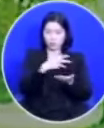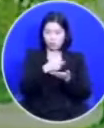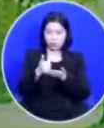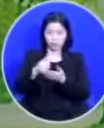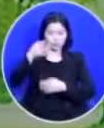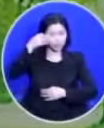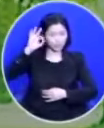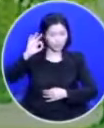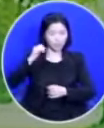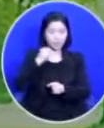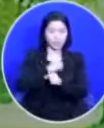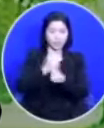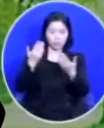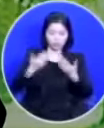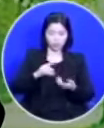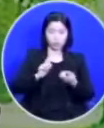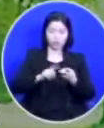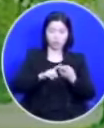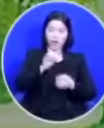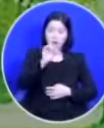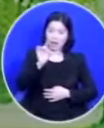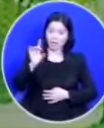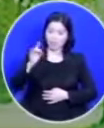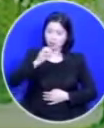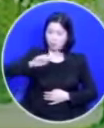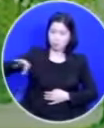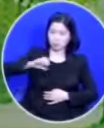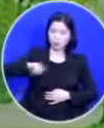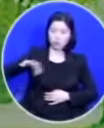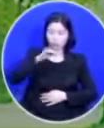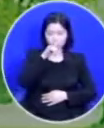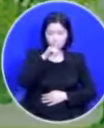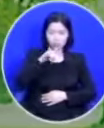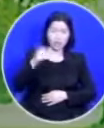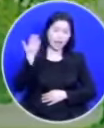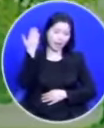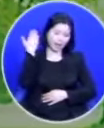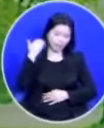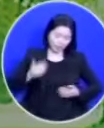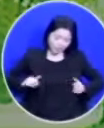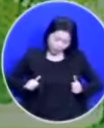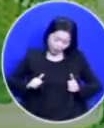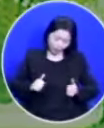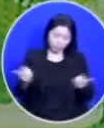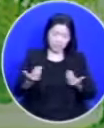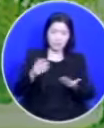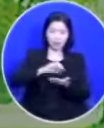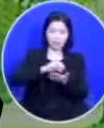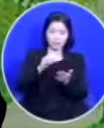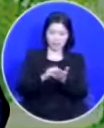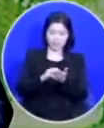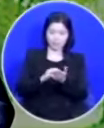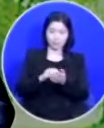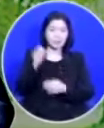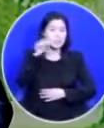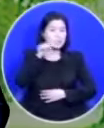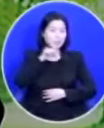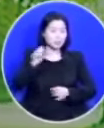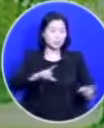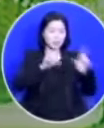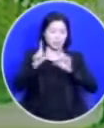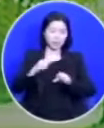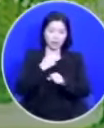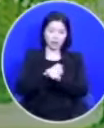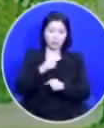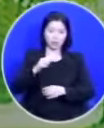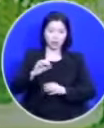깨닫게 해 주시는 대로 하나씩 벌이고 있습니다 예전엔 성실히 일한 만큼 취미생활 하며 세상을